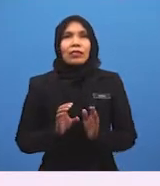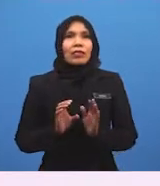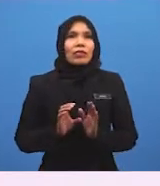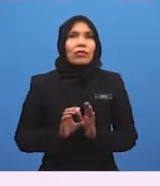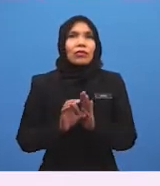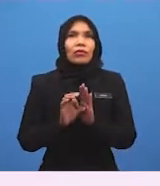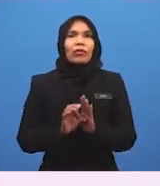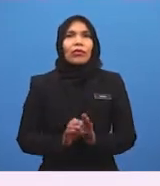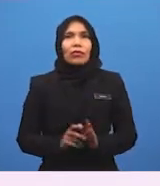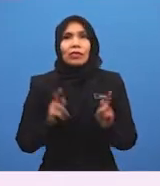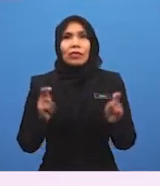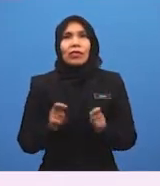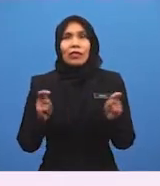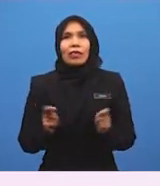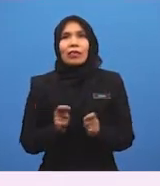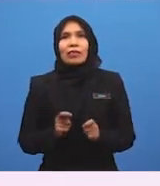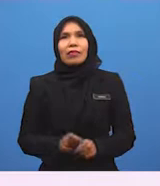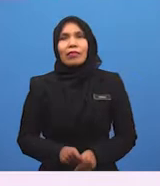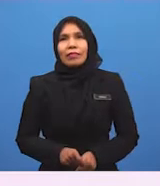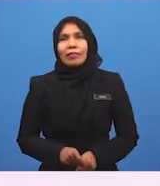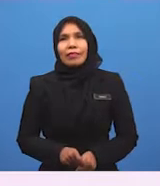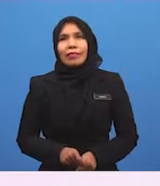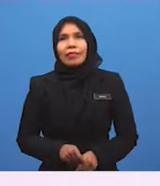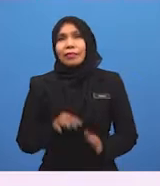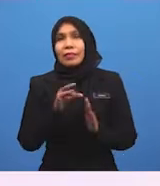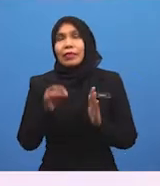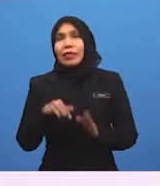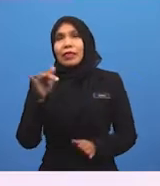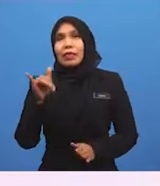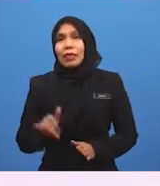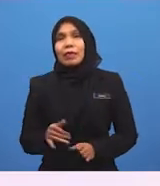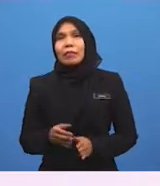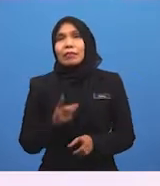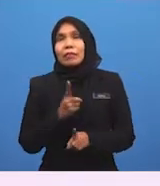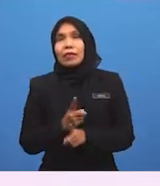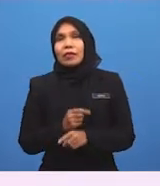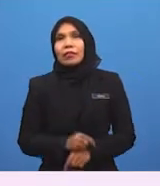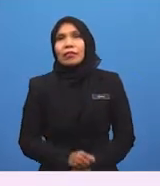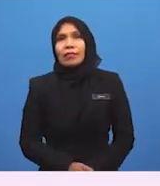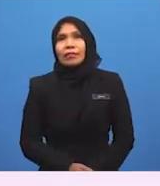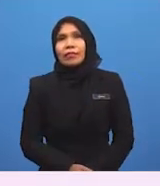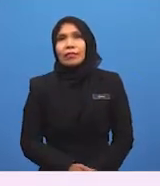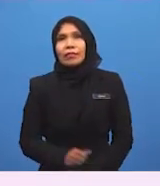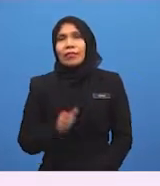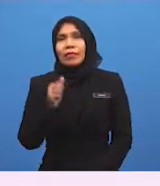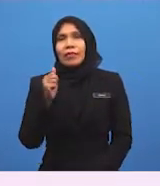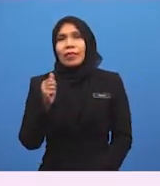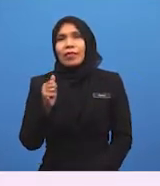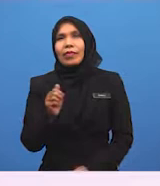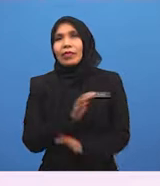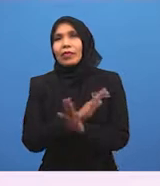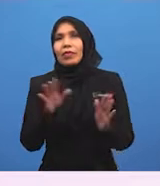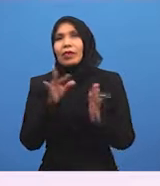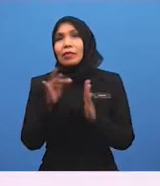jiran. Pilih jawapan yang betul. A. Tidak pilih kasih